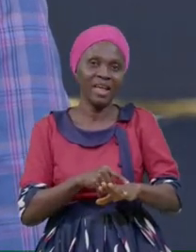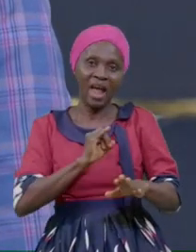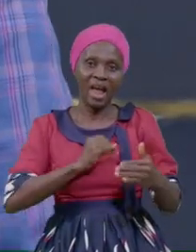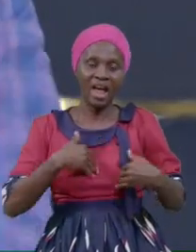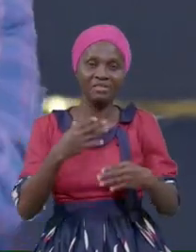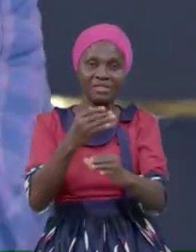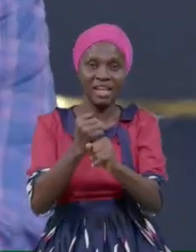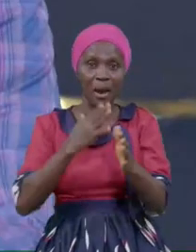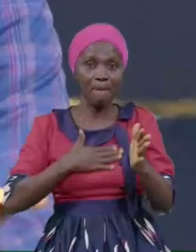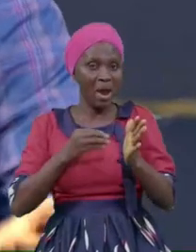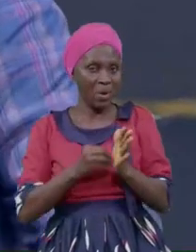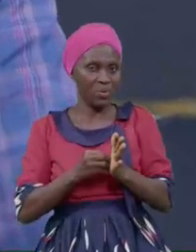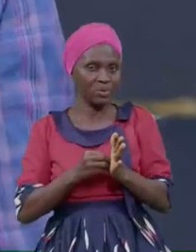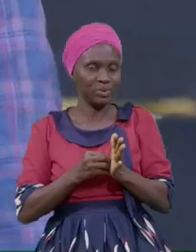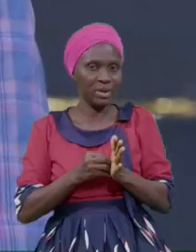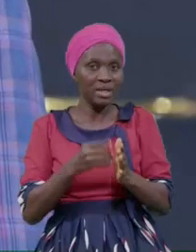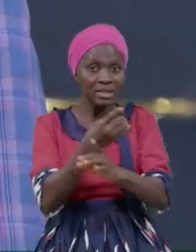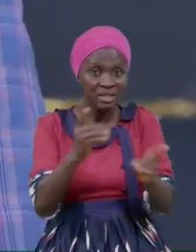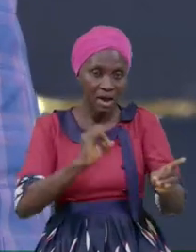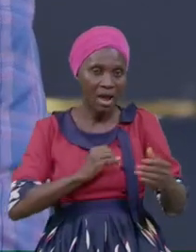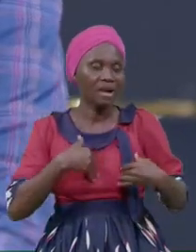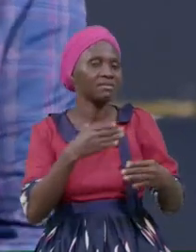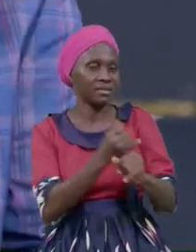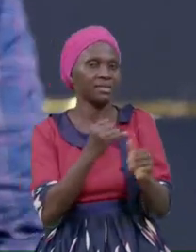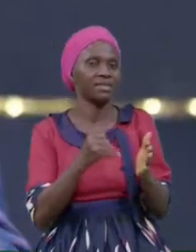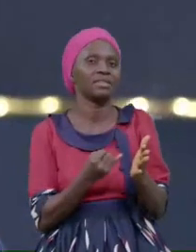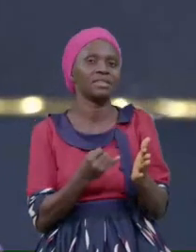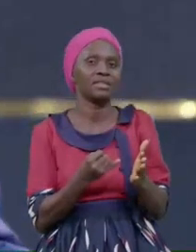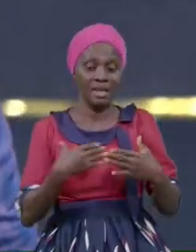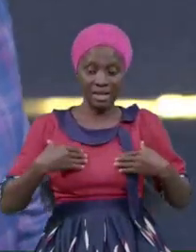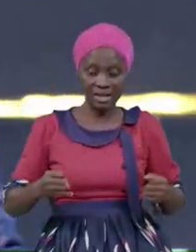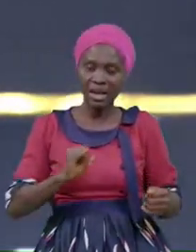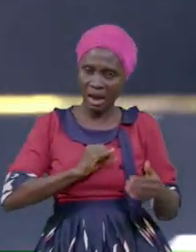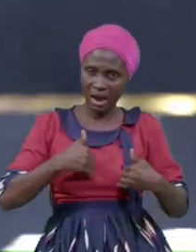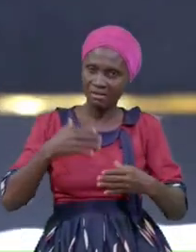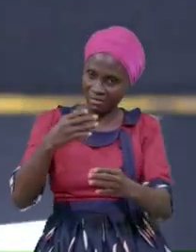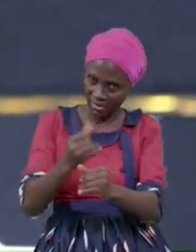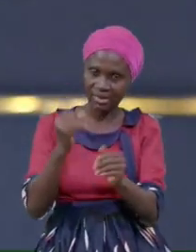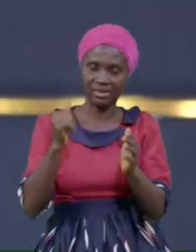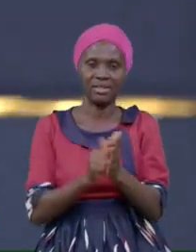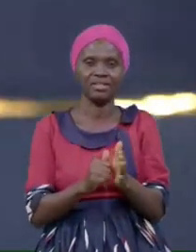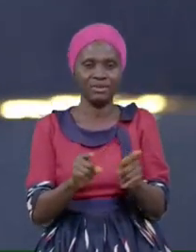cela. La délivrance, j'ai déjà reçu cela. La guérison, j'ai déjà reçu.